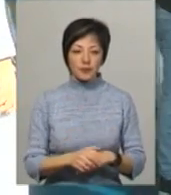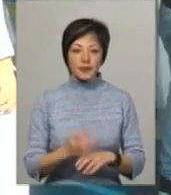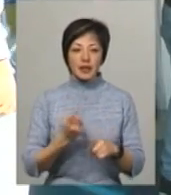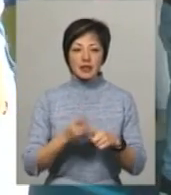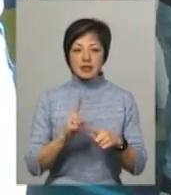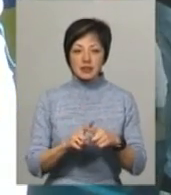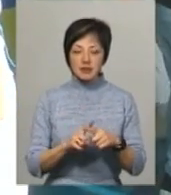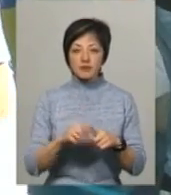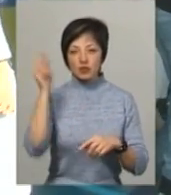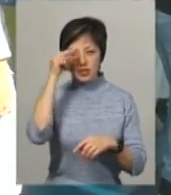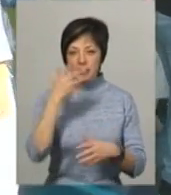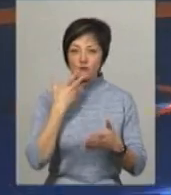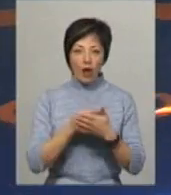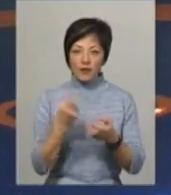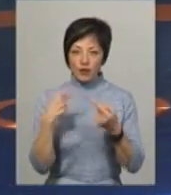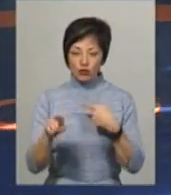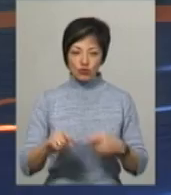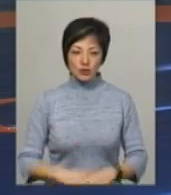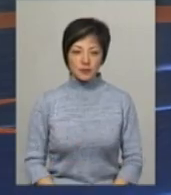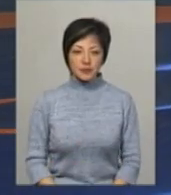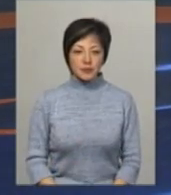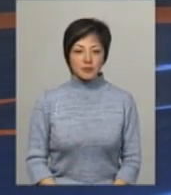вчитися не на своїх помилках, а на інших.